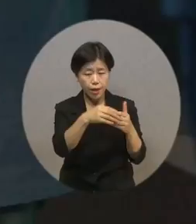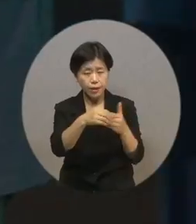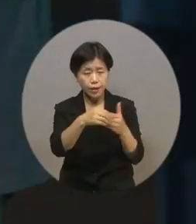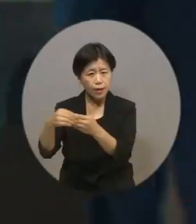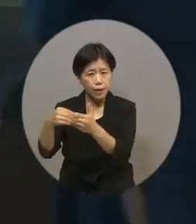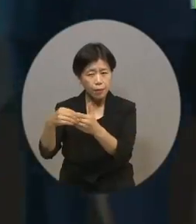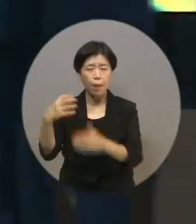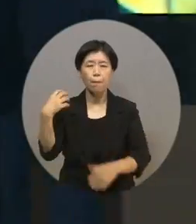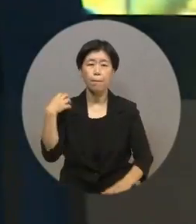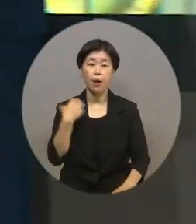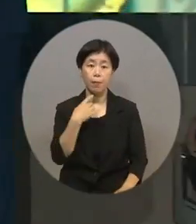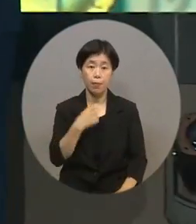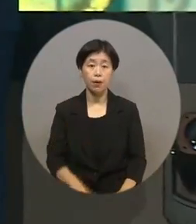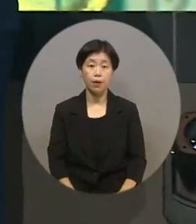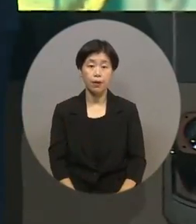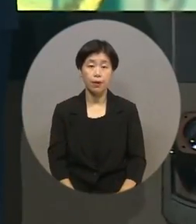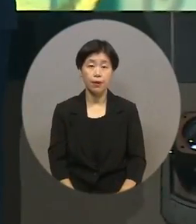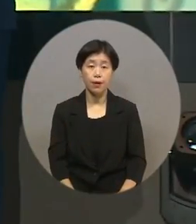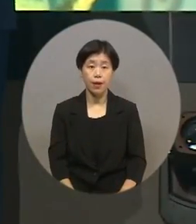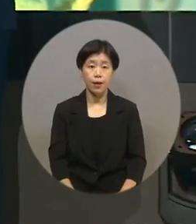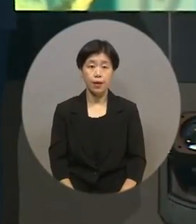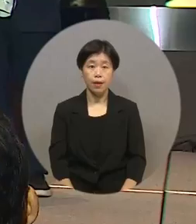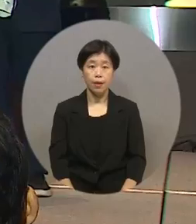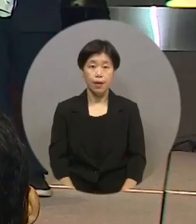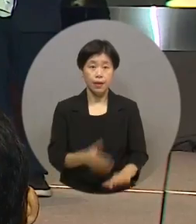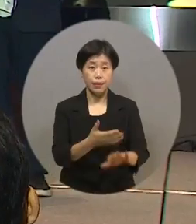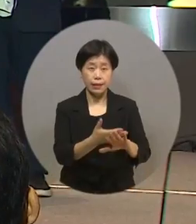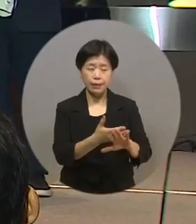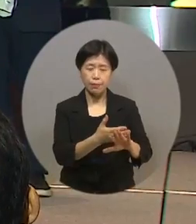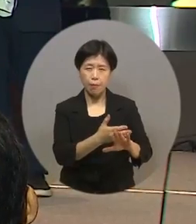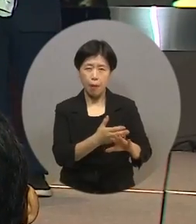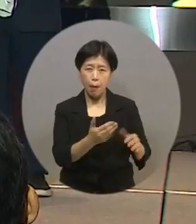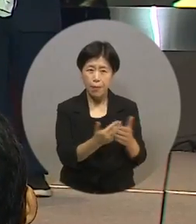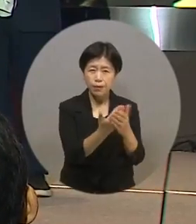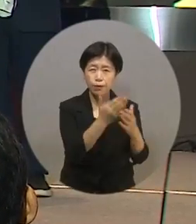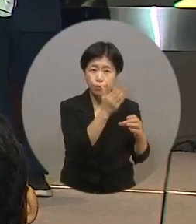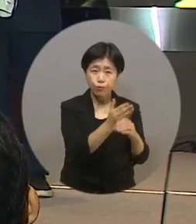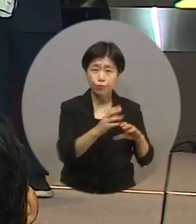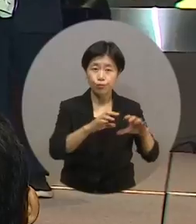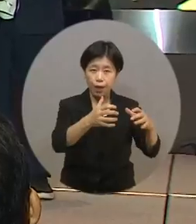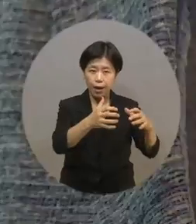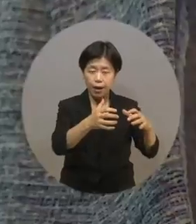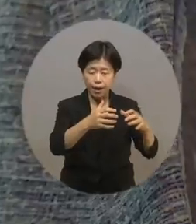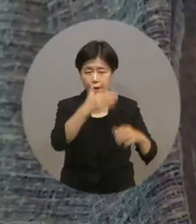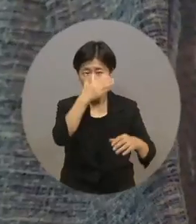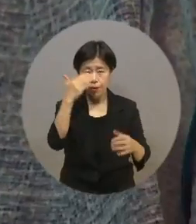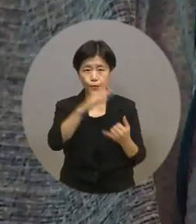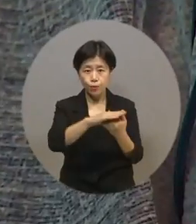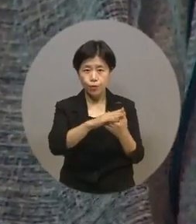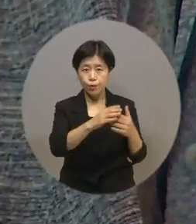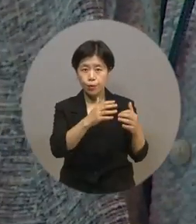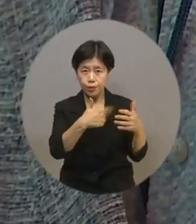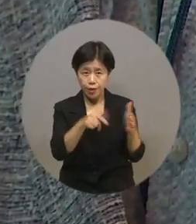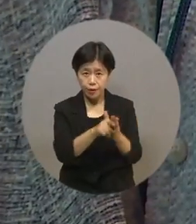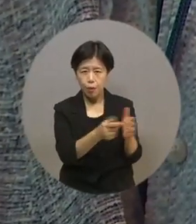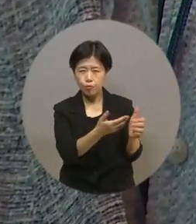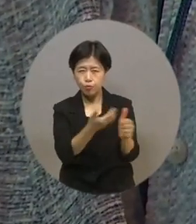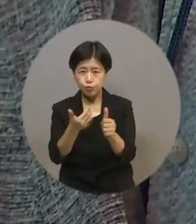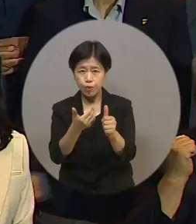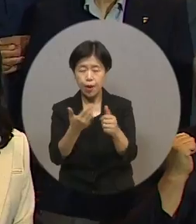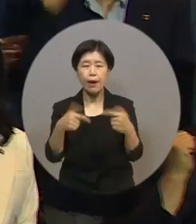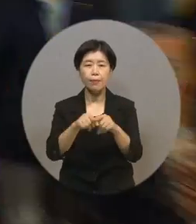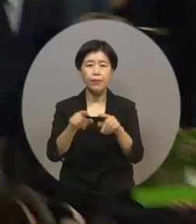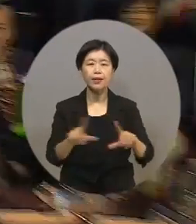협회는 개발도상 국상 국가 장애 청년들의 자립을 지원하는 등 권리와 통합을 위해 노력하며 포용 사회를